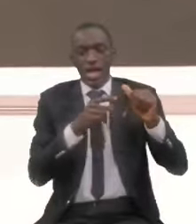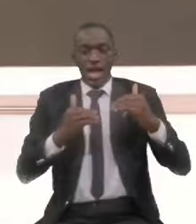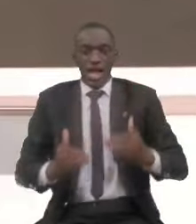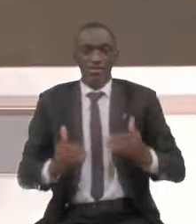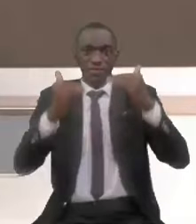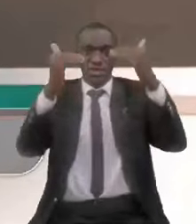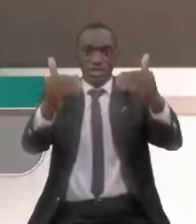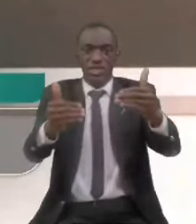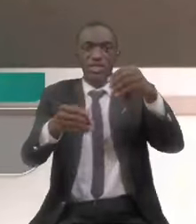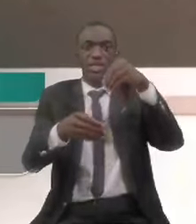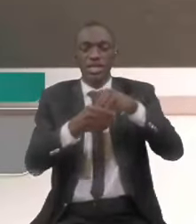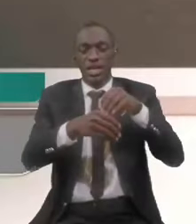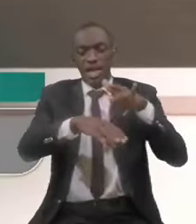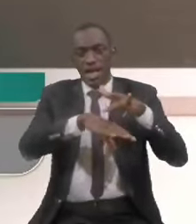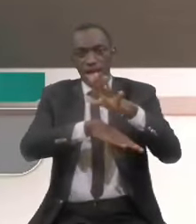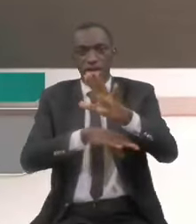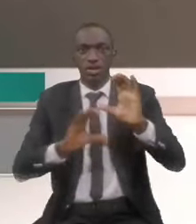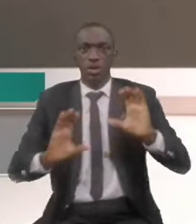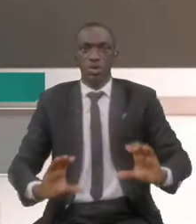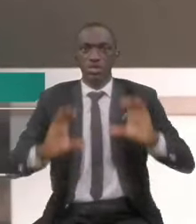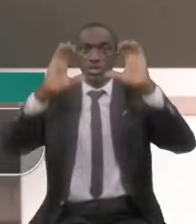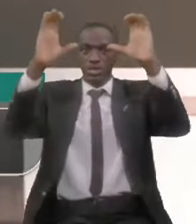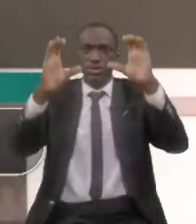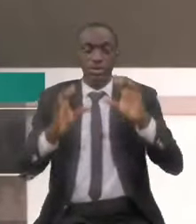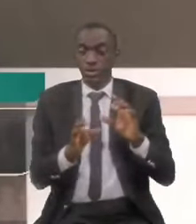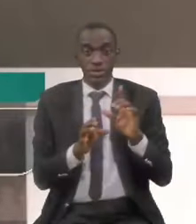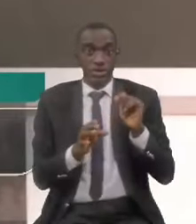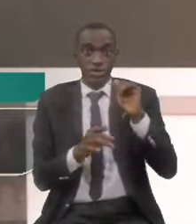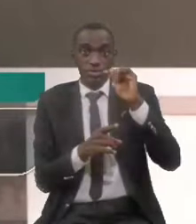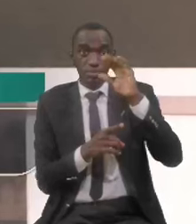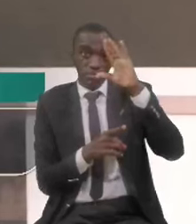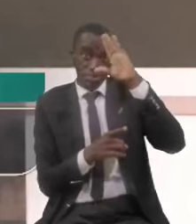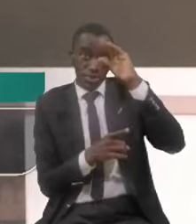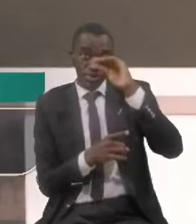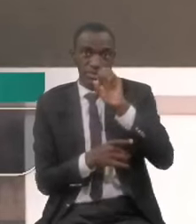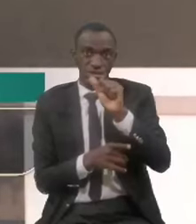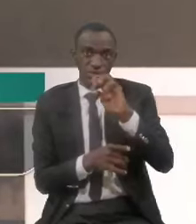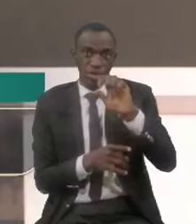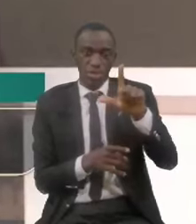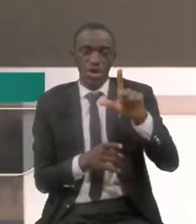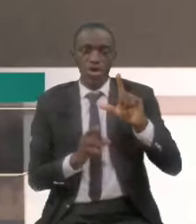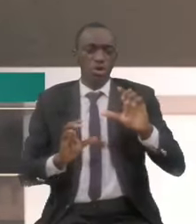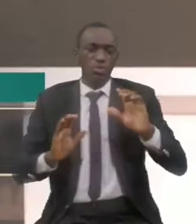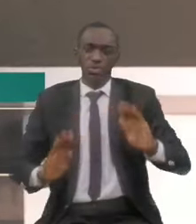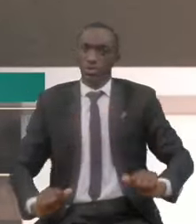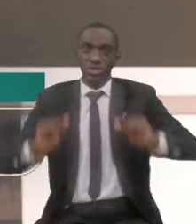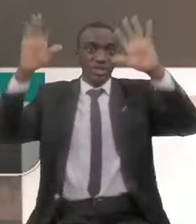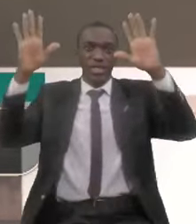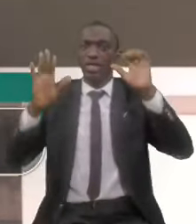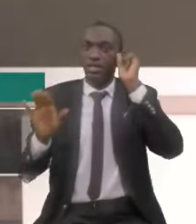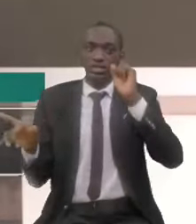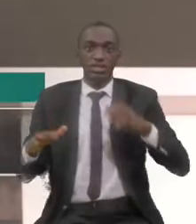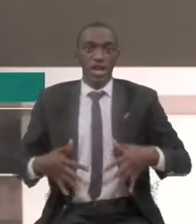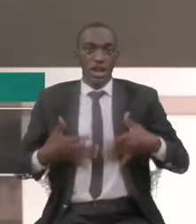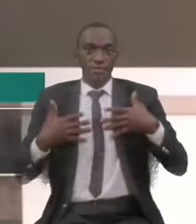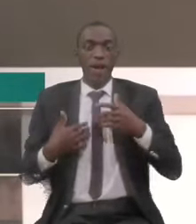dans la consécration d'enfance. Maman a dit à Samuel, avant que tu ne